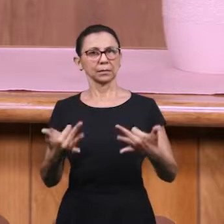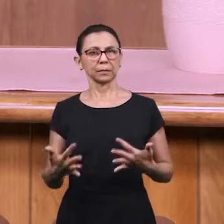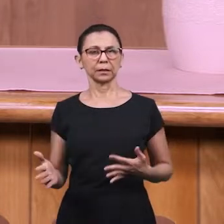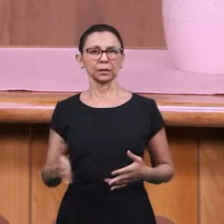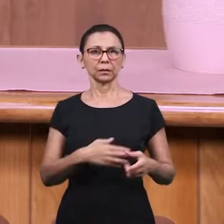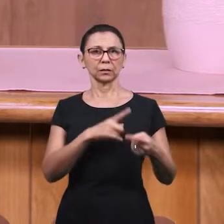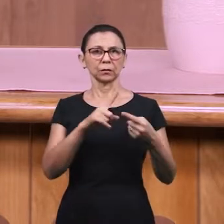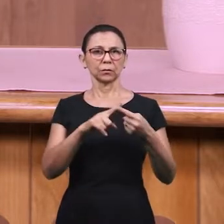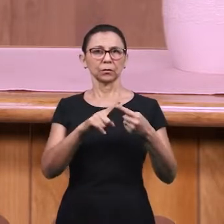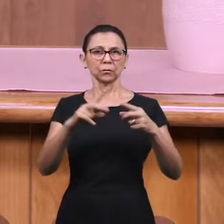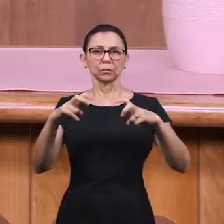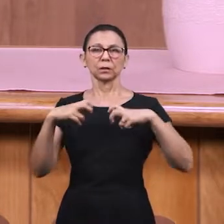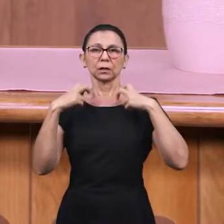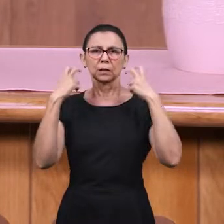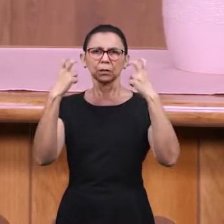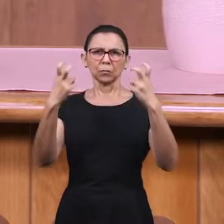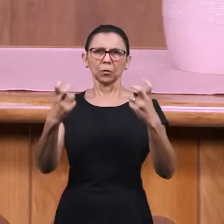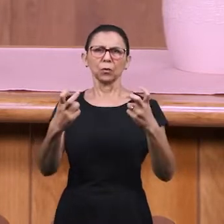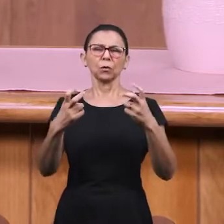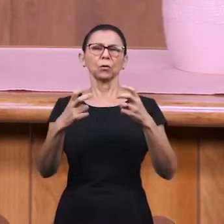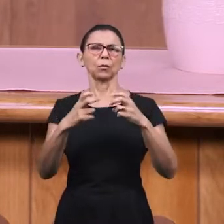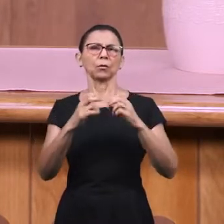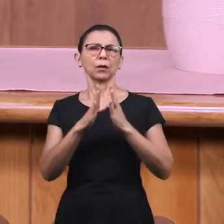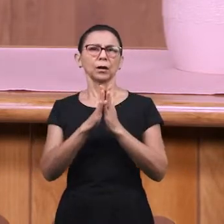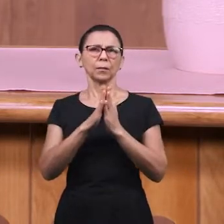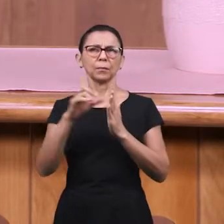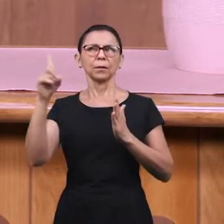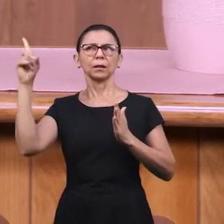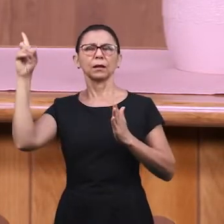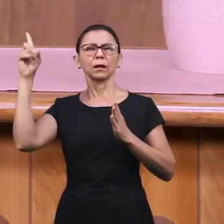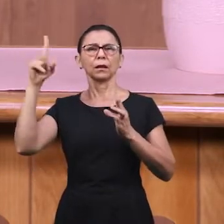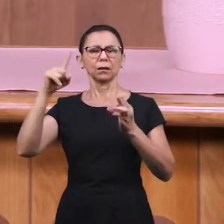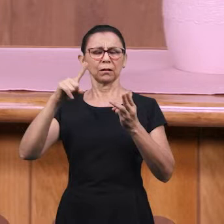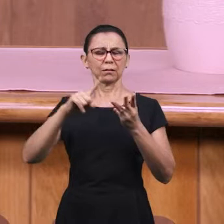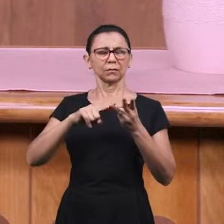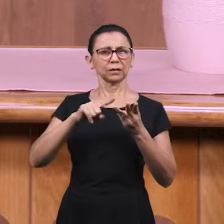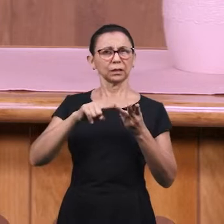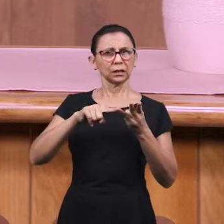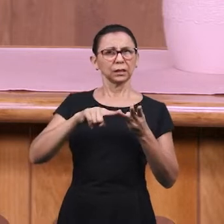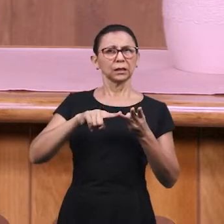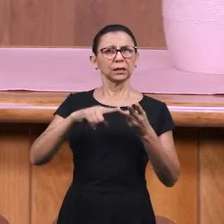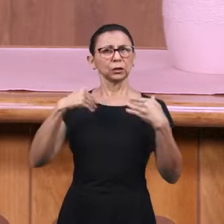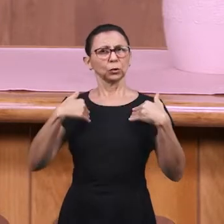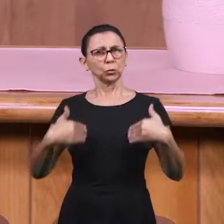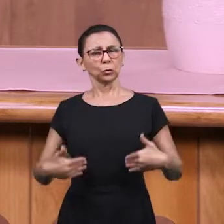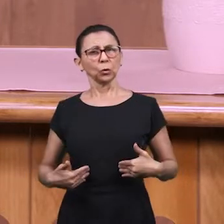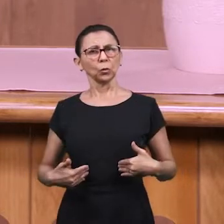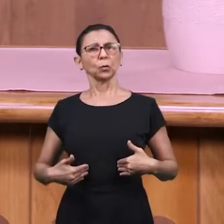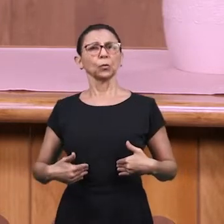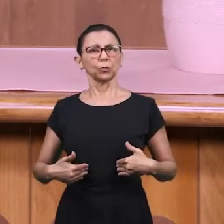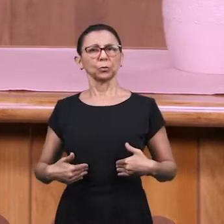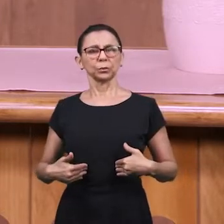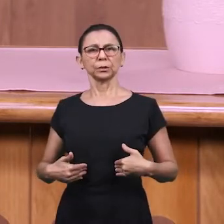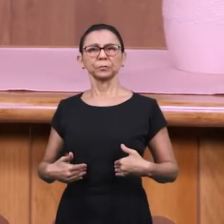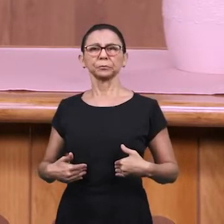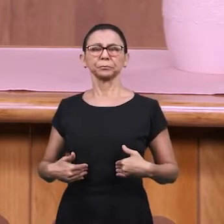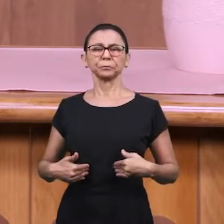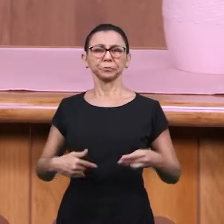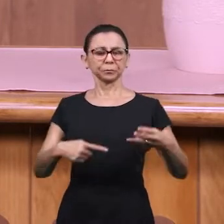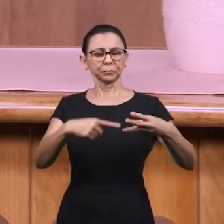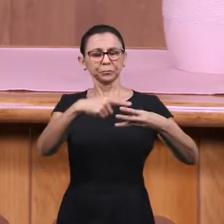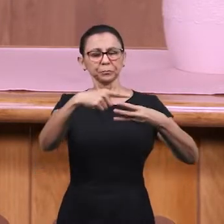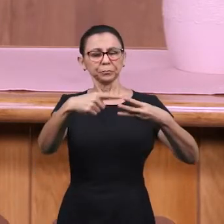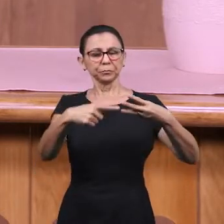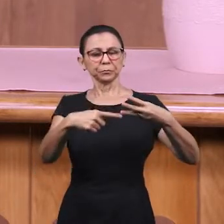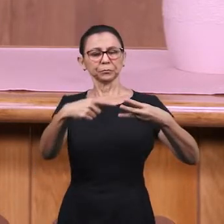была секвенция. Воззвание, слово и тело, они были очень близки. И